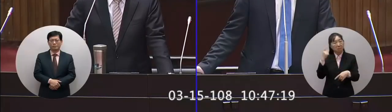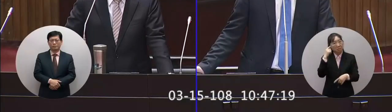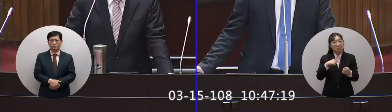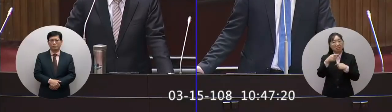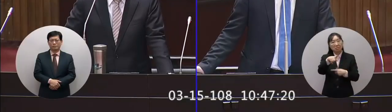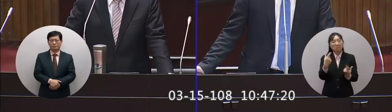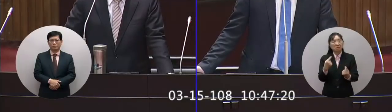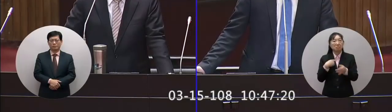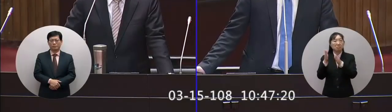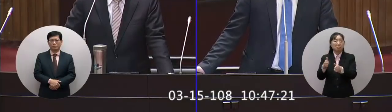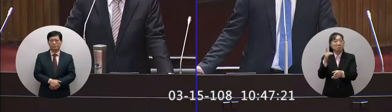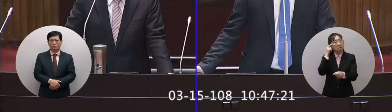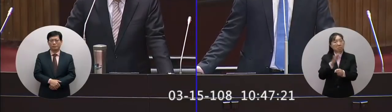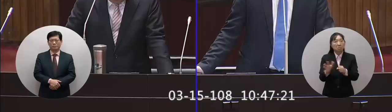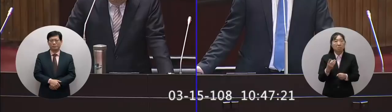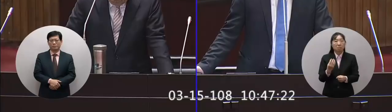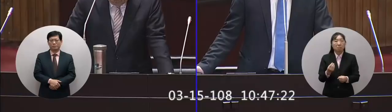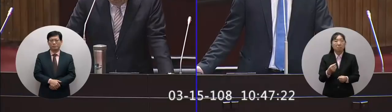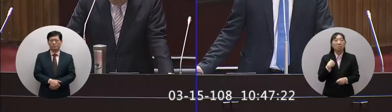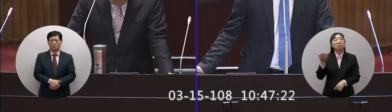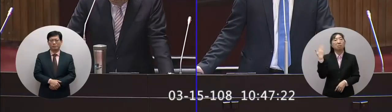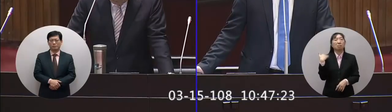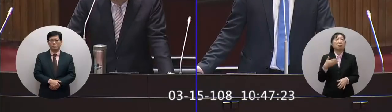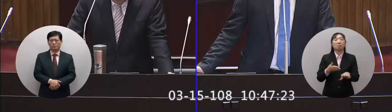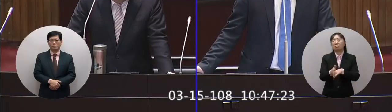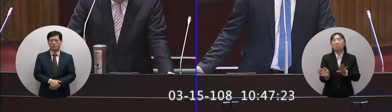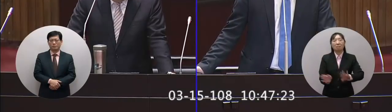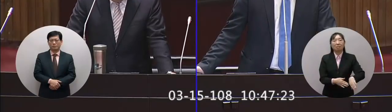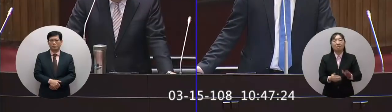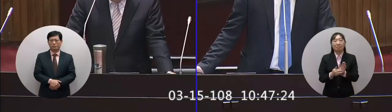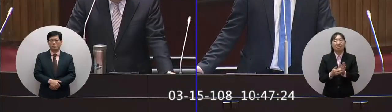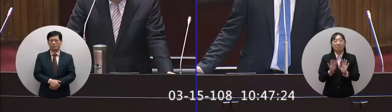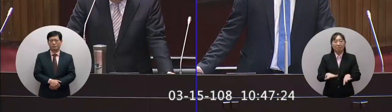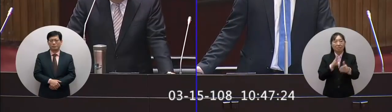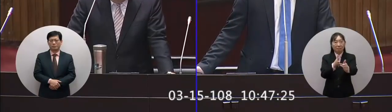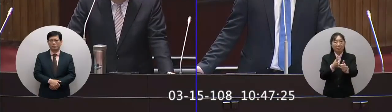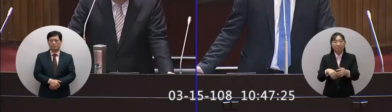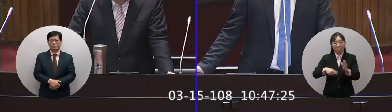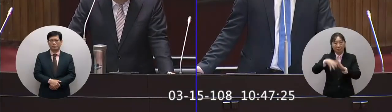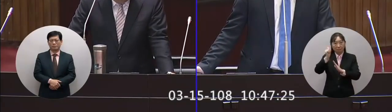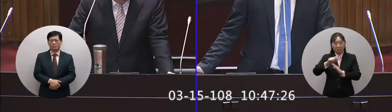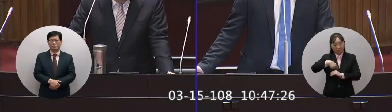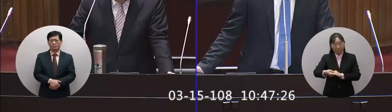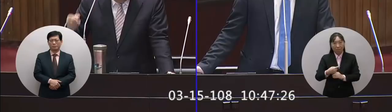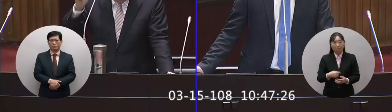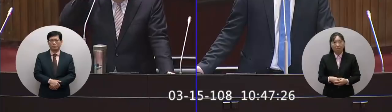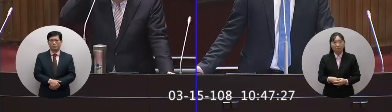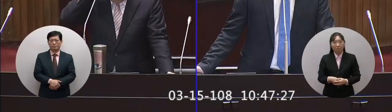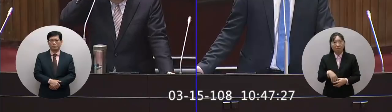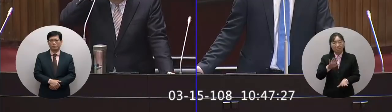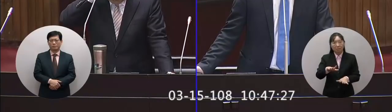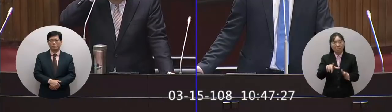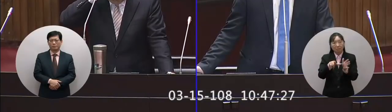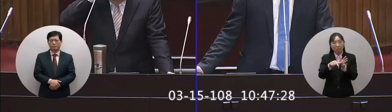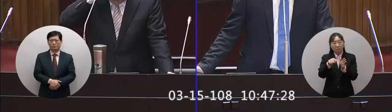不满意，过去的时间过去了，我要请教院长，在接下来如此有限的